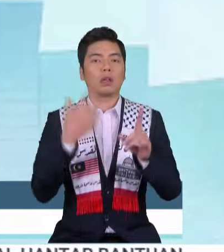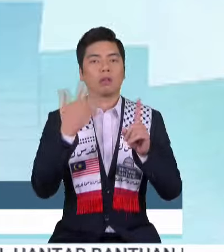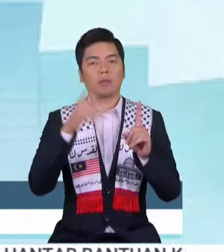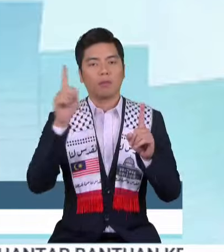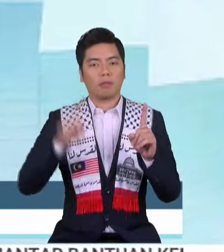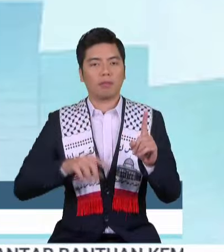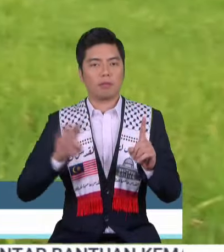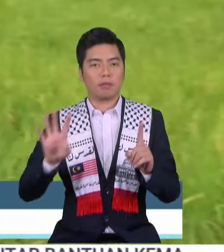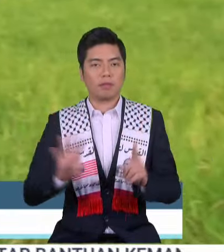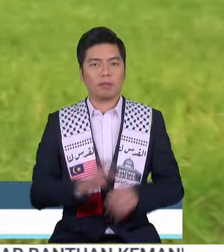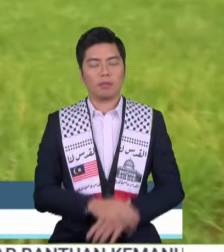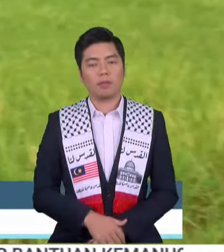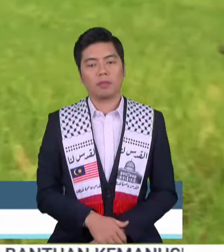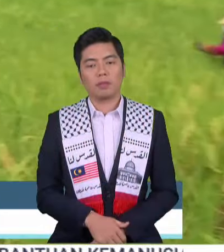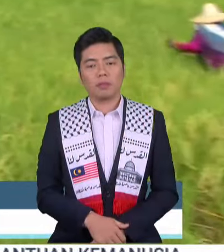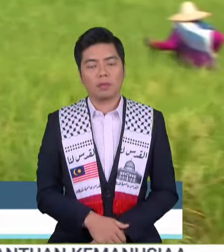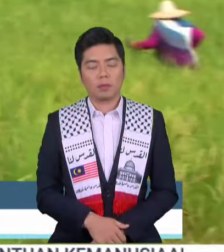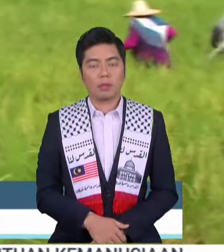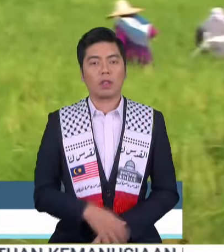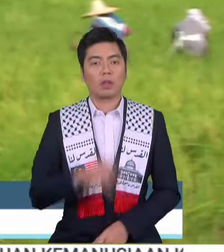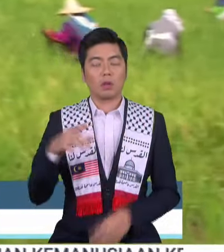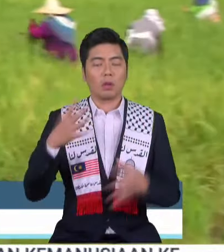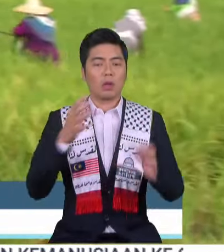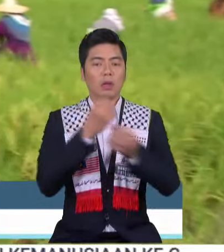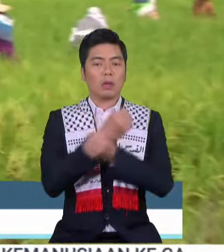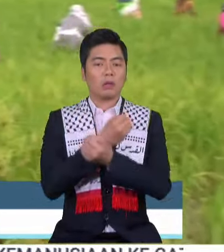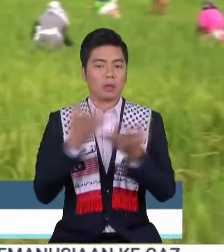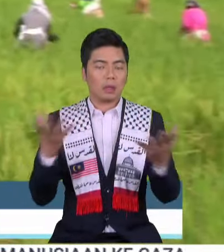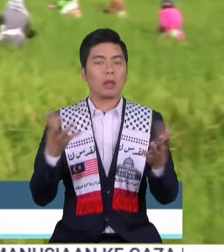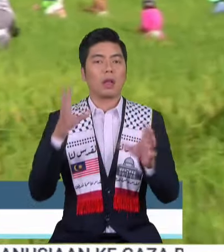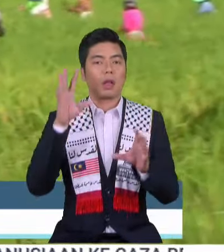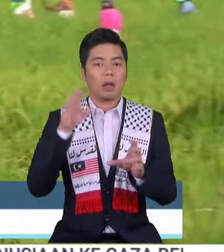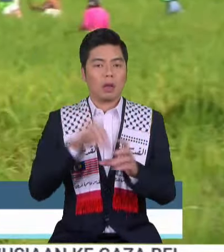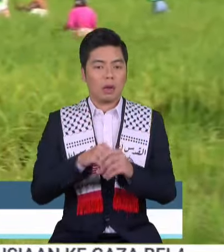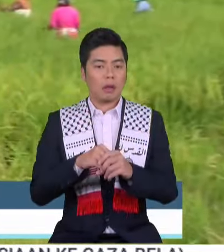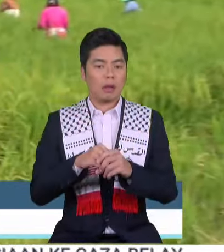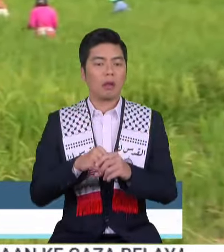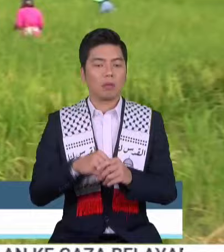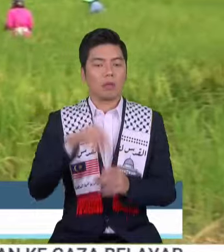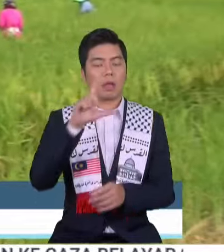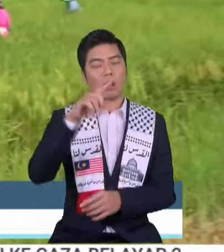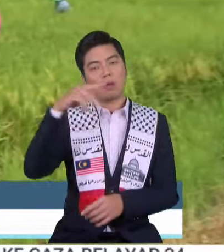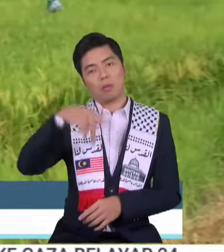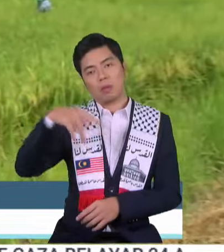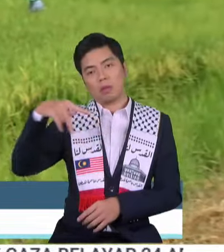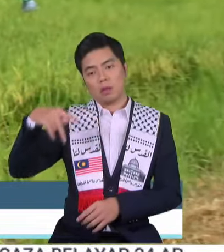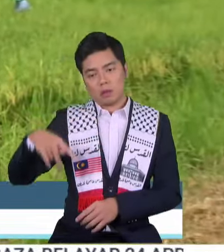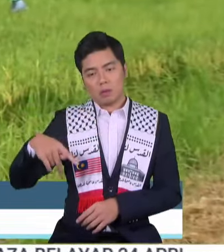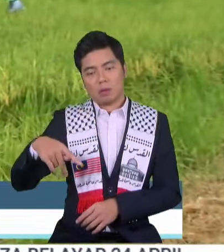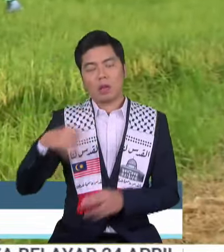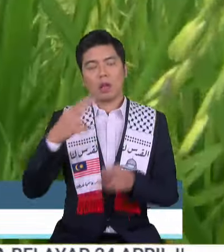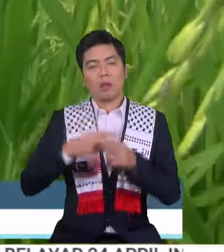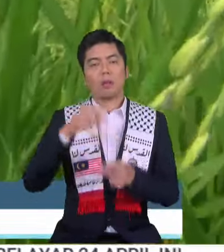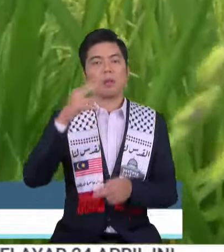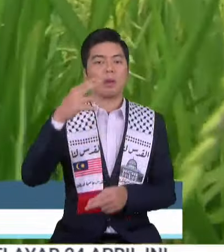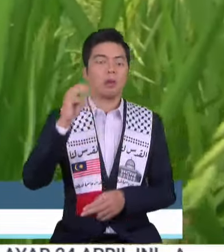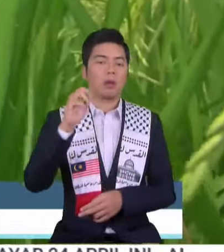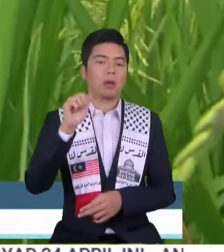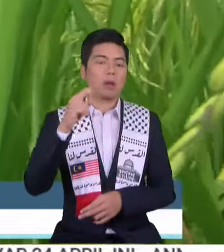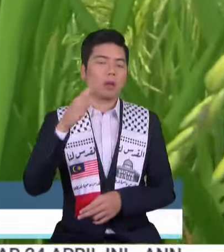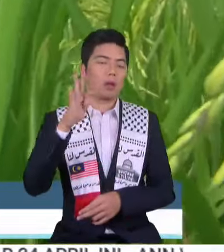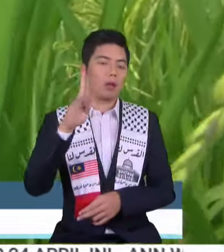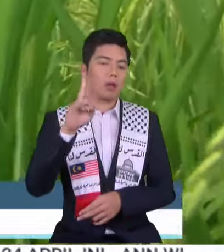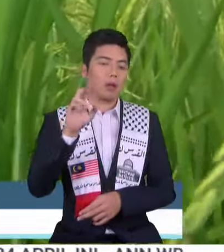April. Perkara itu dimaklumkan pengerusi Lembaga Pertubuhan Peladang LPP Datuk Mahfuz Omar